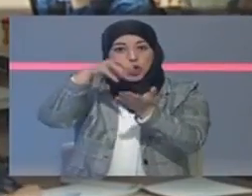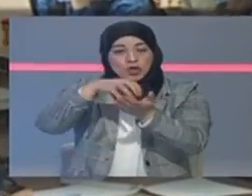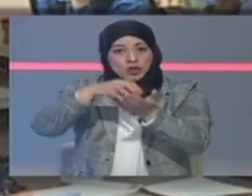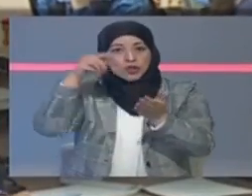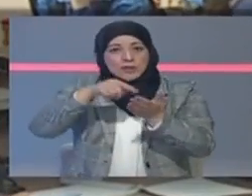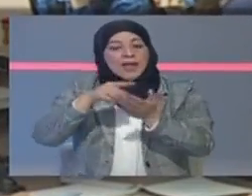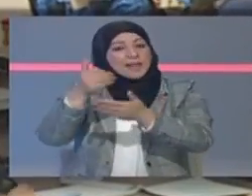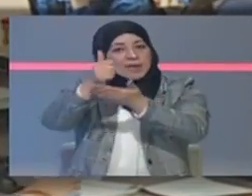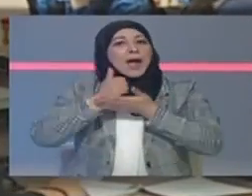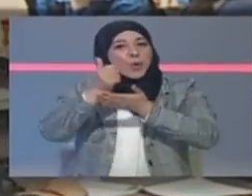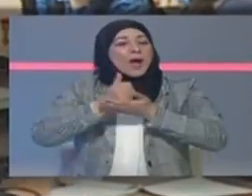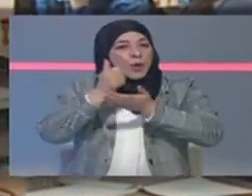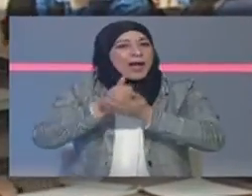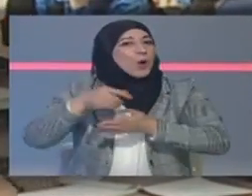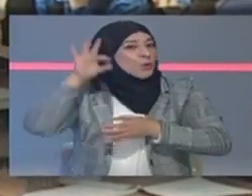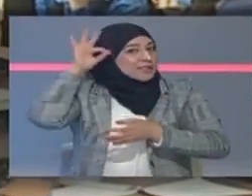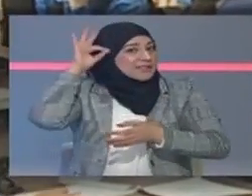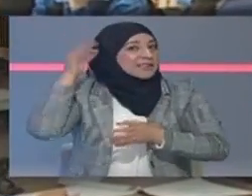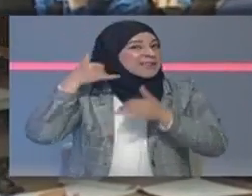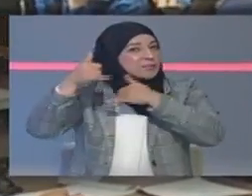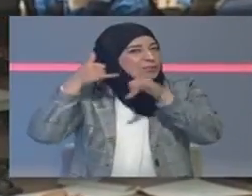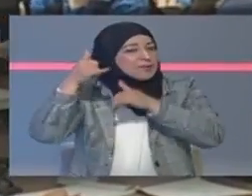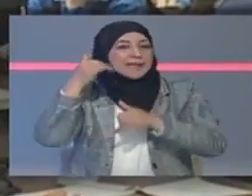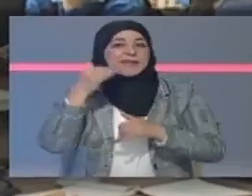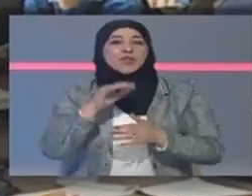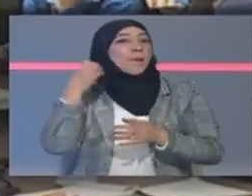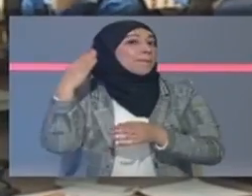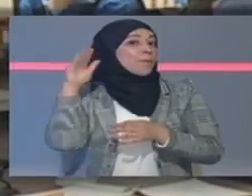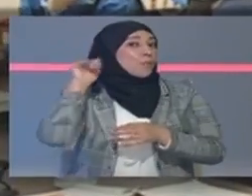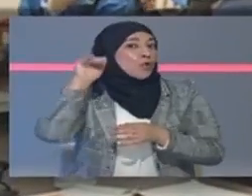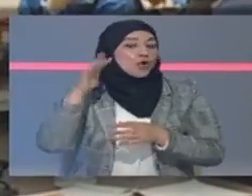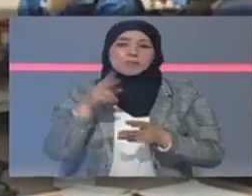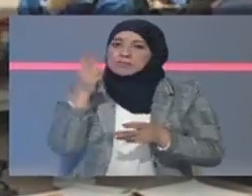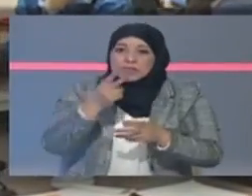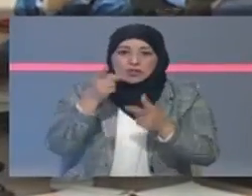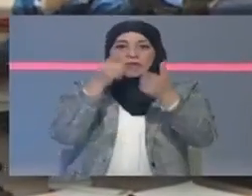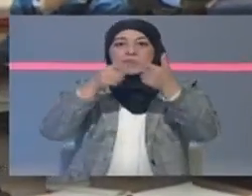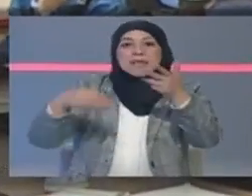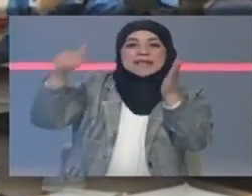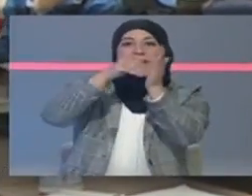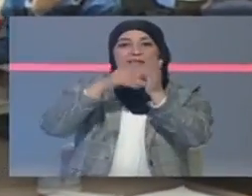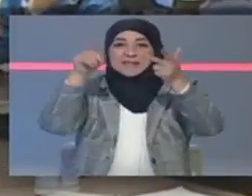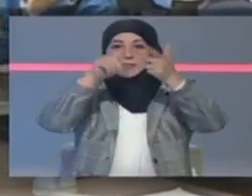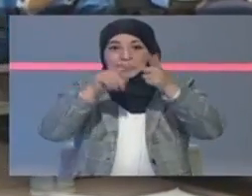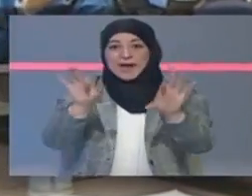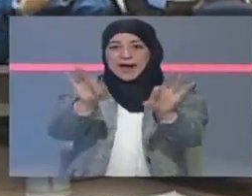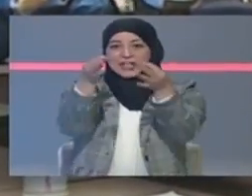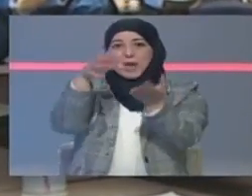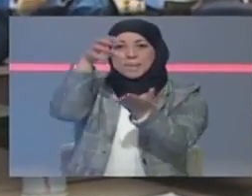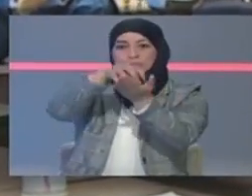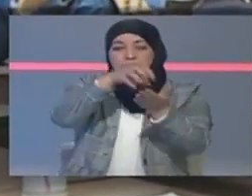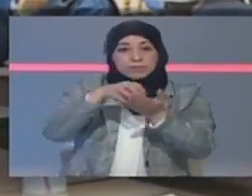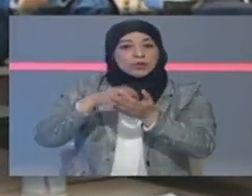مع تونيزي تيليكوم وكومونيك زدنا 20 بوست اخر ما كفاوش، زدنا توا 10 بوستويت اخرين، لان خاطر